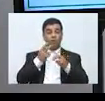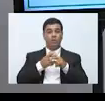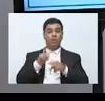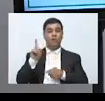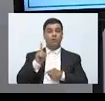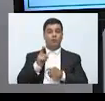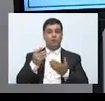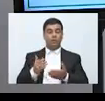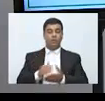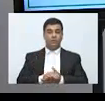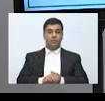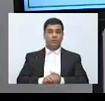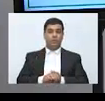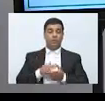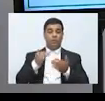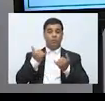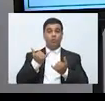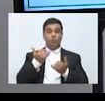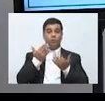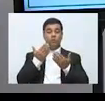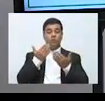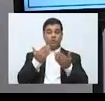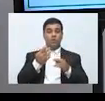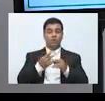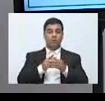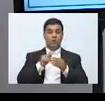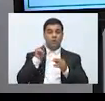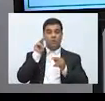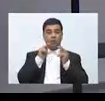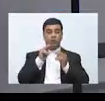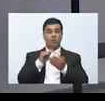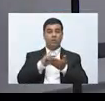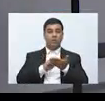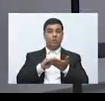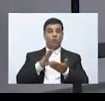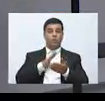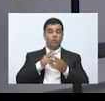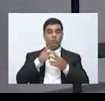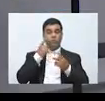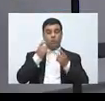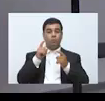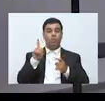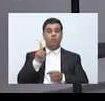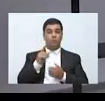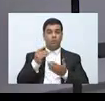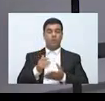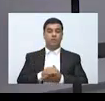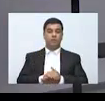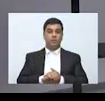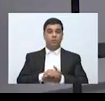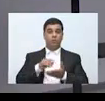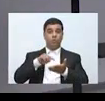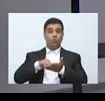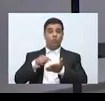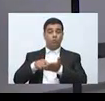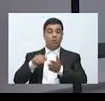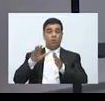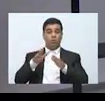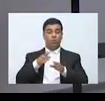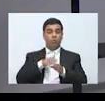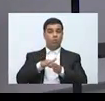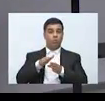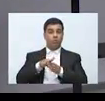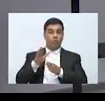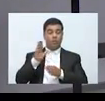nima? Bugun sizga darsimizda takror bo'lgan ma'lumot nima? Nuqtalar o'rnini